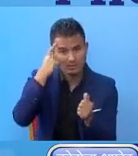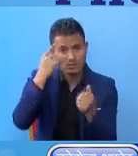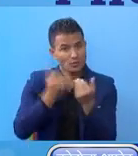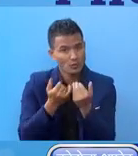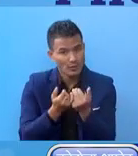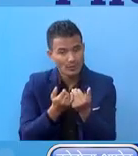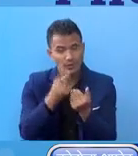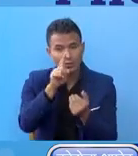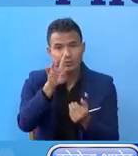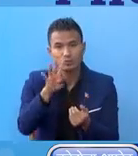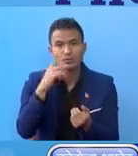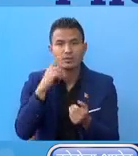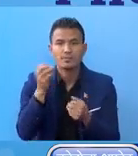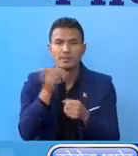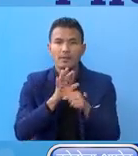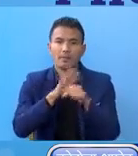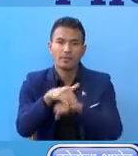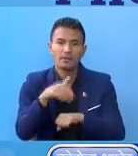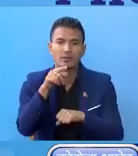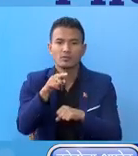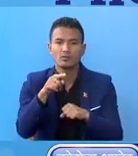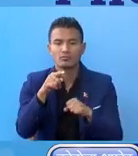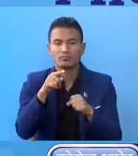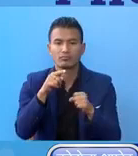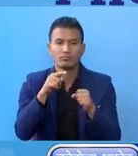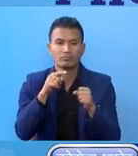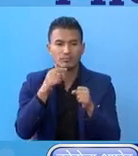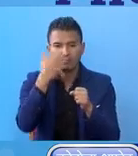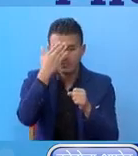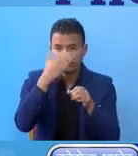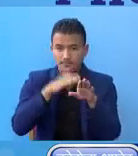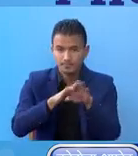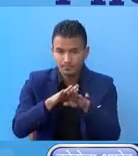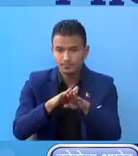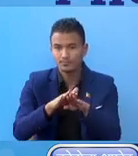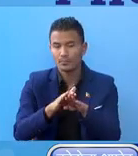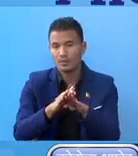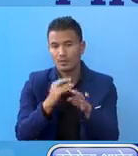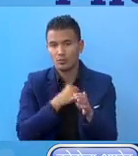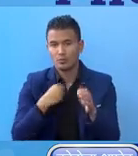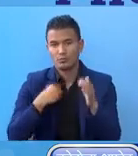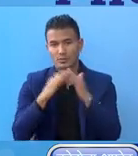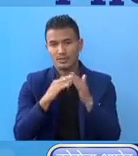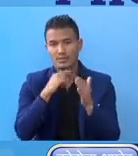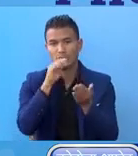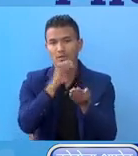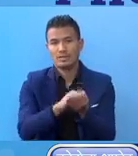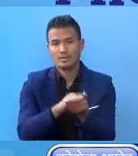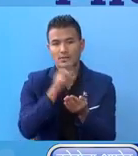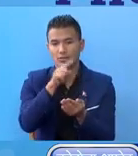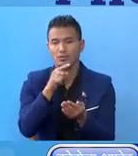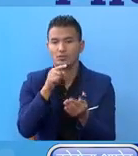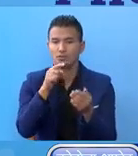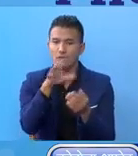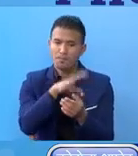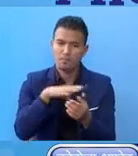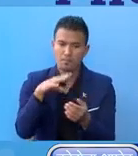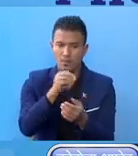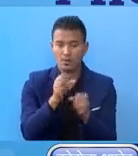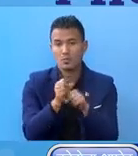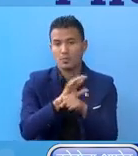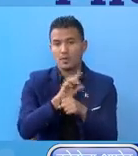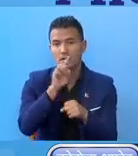गराउँदै 14 दिनभन्दा बढी एसिम्टोमेटिक र माइल्ड केसका बिरामीहरू अस्पतालमा नराख्न तहाँ स्थित सम्पूर्ण